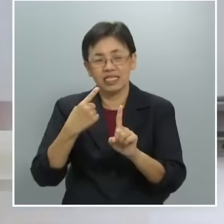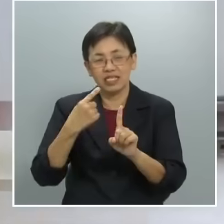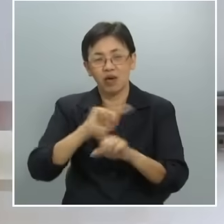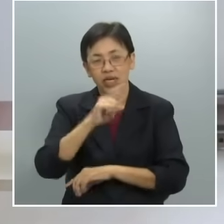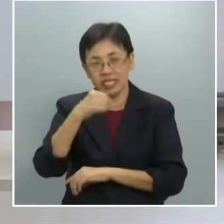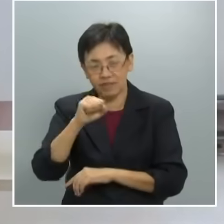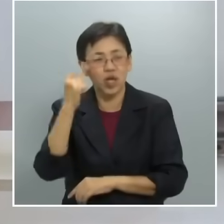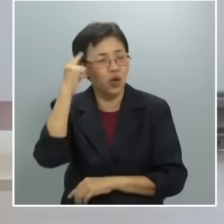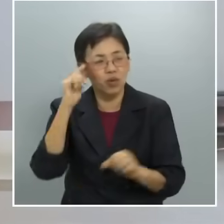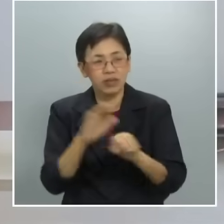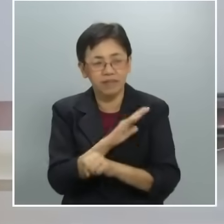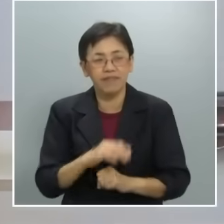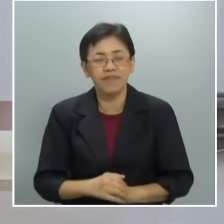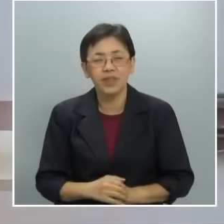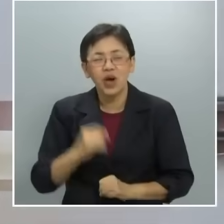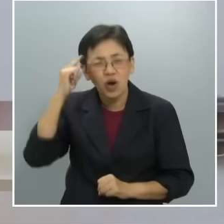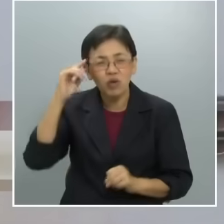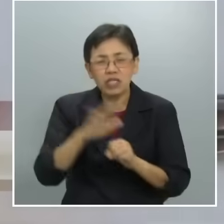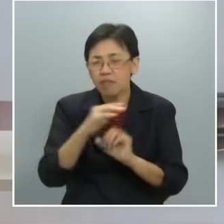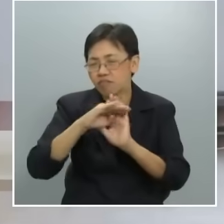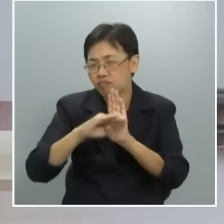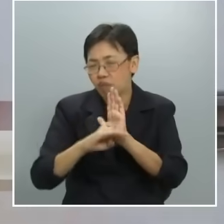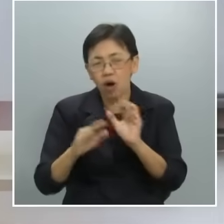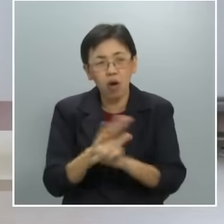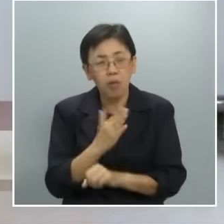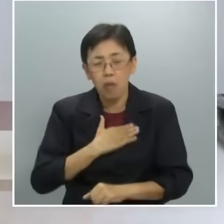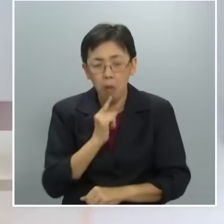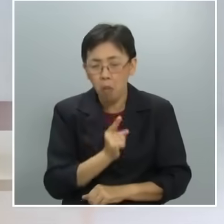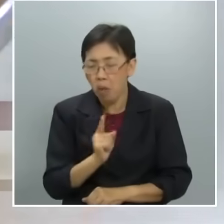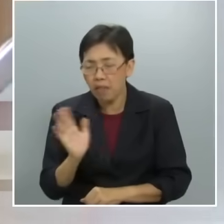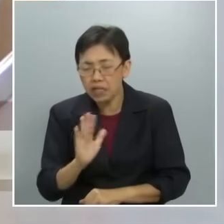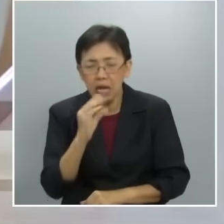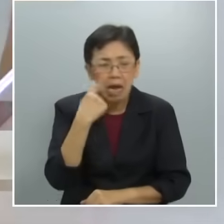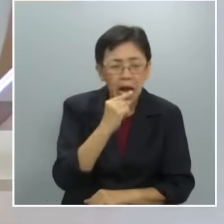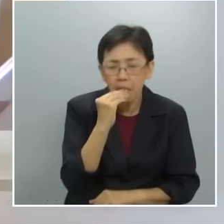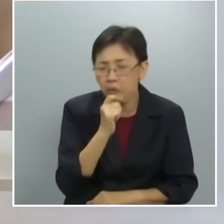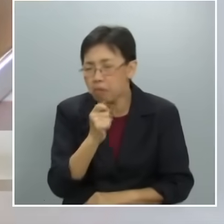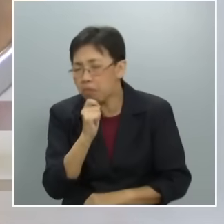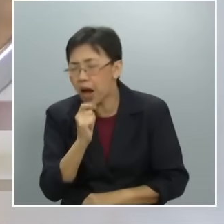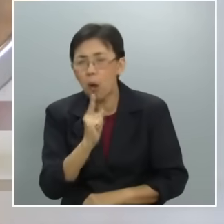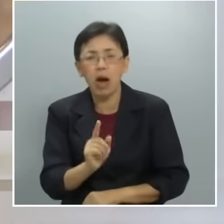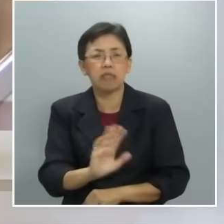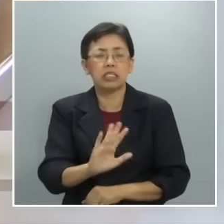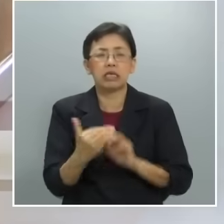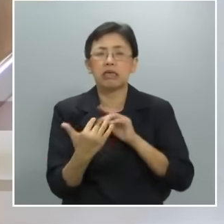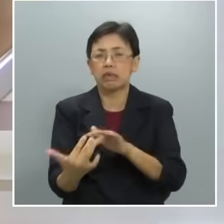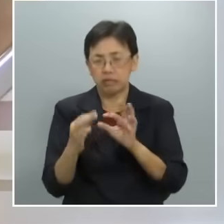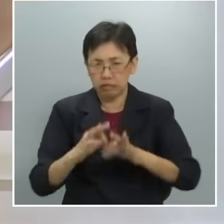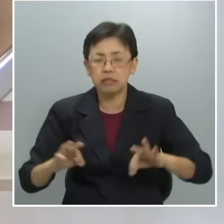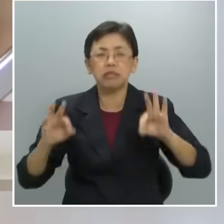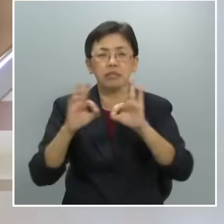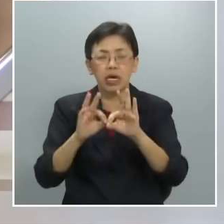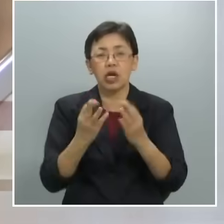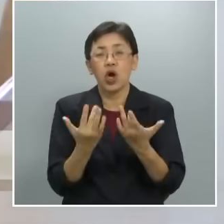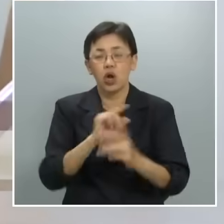ครับไม่อย่างที่ผมเรียนแล้วผมไม่ได้ไปว่าใครที่ไปพูดอะไรทั้งสิ้นวันนี้การสื่อสารเป็นเรื่องสำคัญนะครับเดี๋ยววันที่10ก็